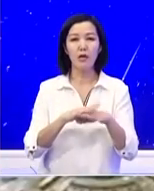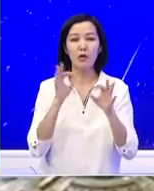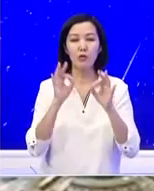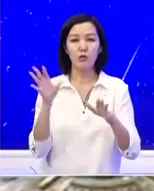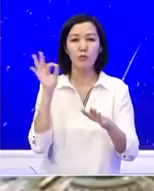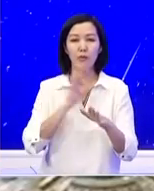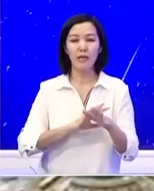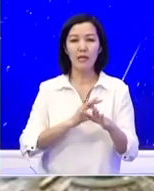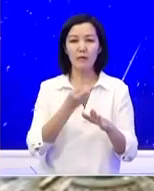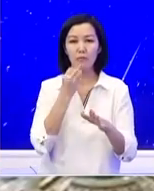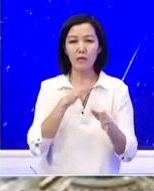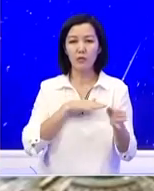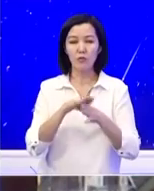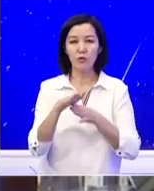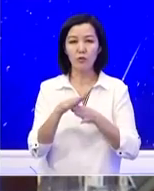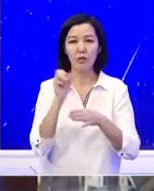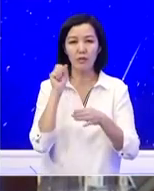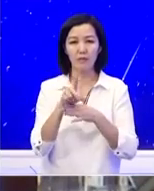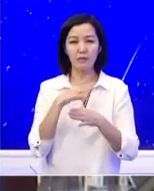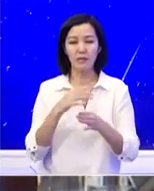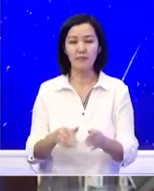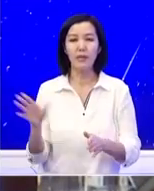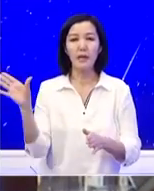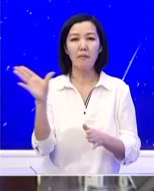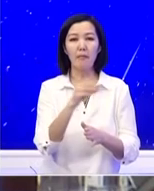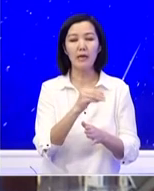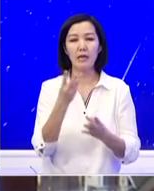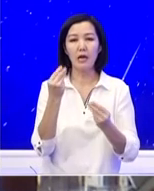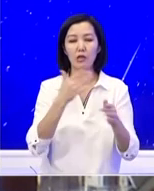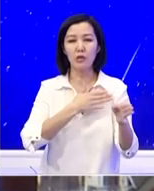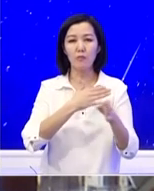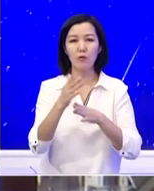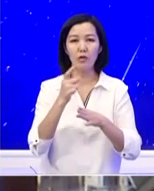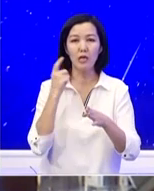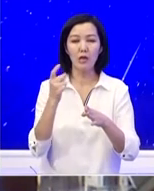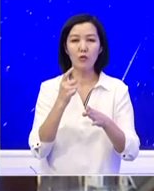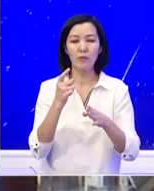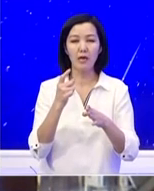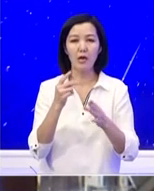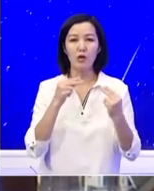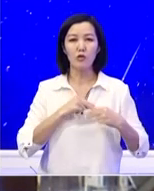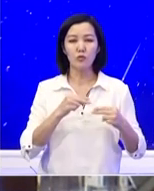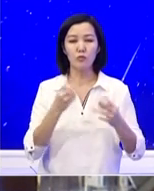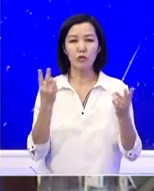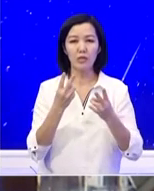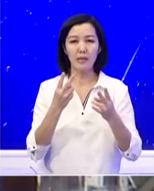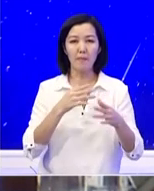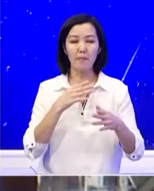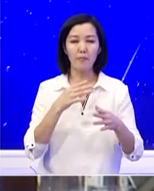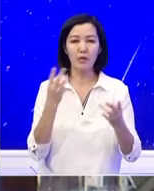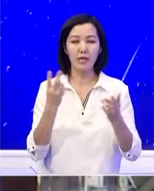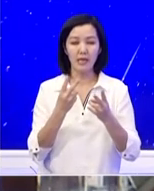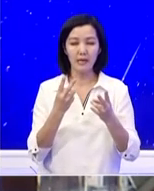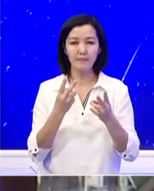нәтиже көрсетулерін тапсырды. Барлық бөлінген қаражат экономика жұмыс істеуі тиіс. Екінші, барлық